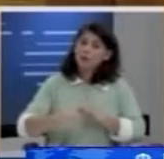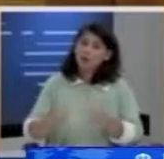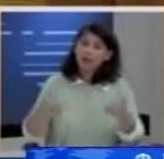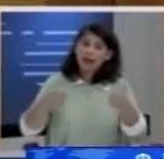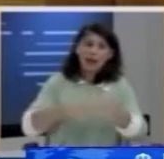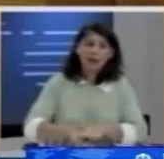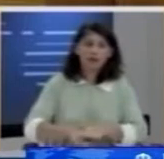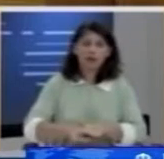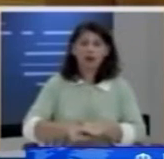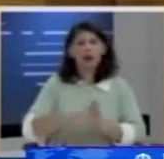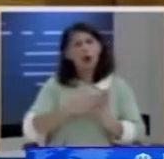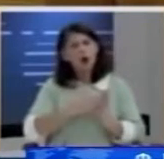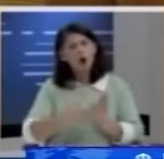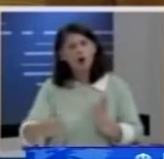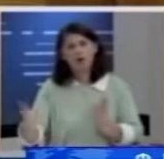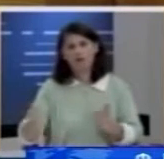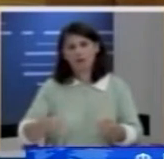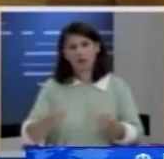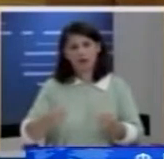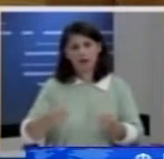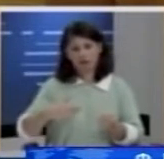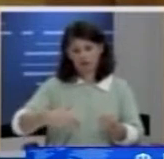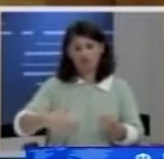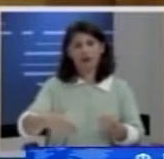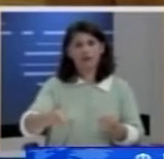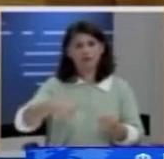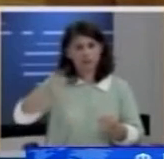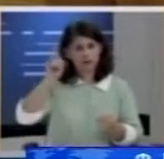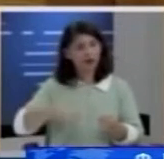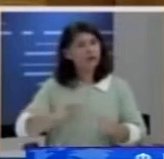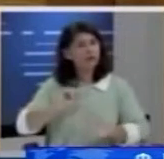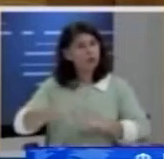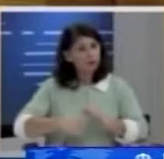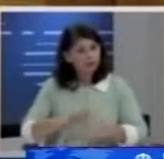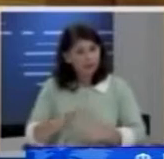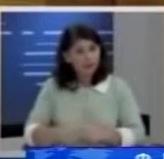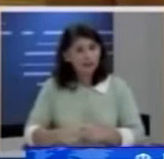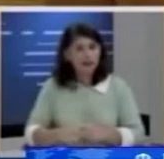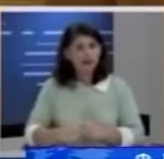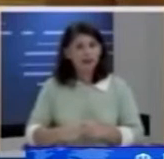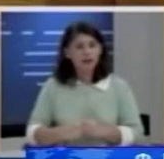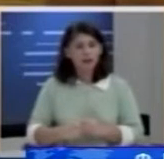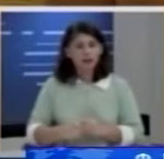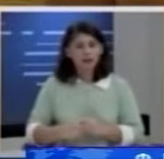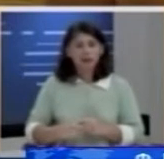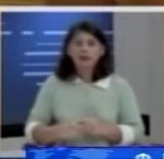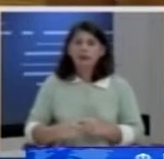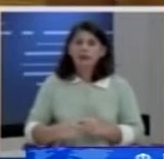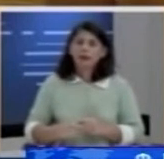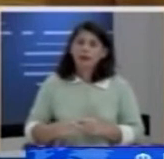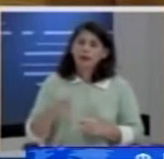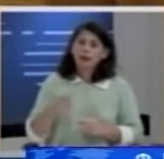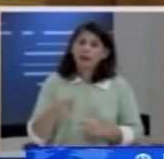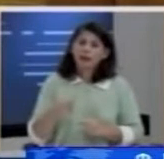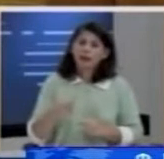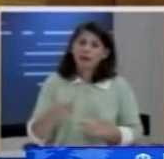καλύψετε όλα αυτά που κάνετε αυτές τις μέρες, προσπαθήσατε να παρομοιάσετε την